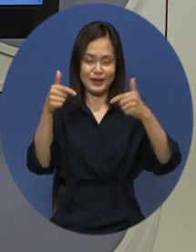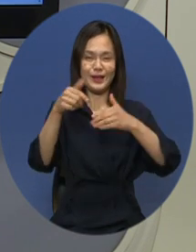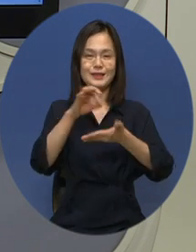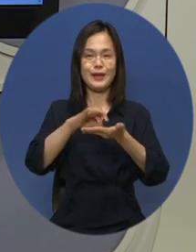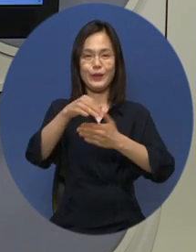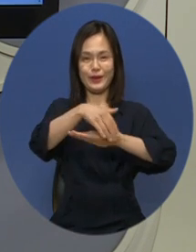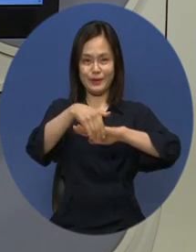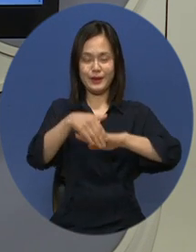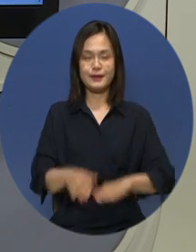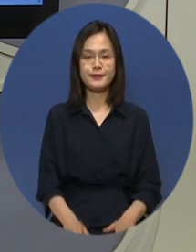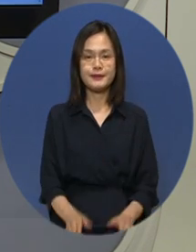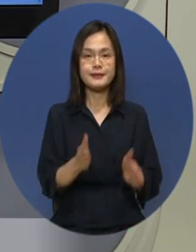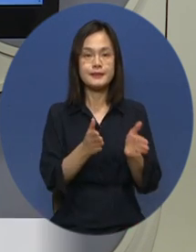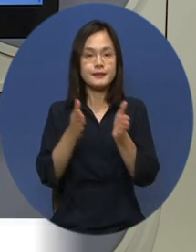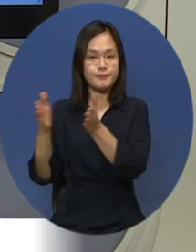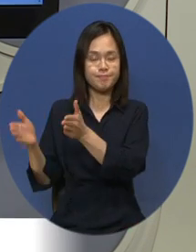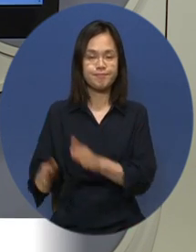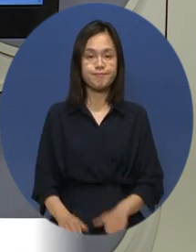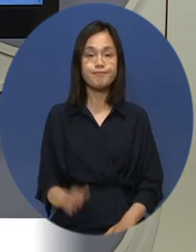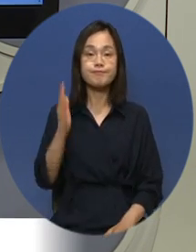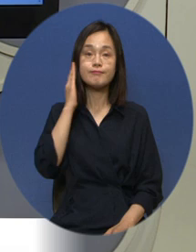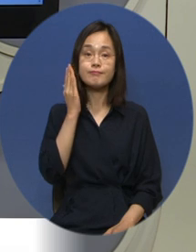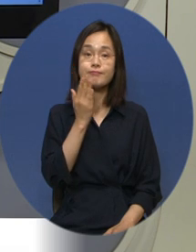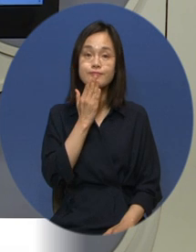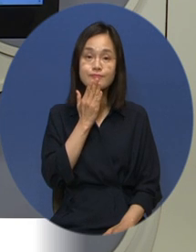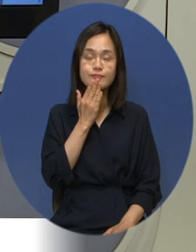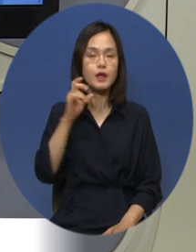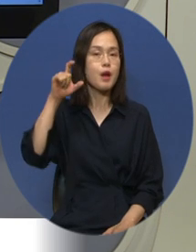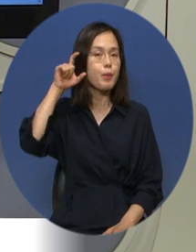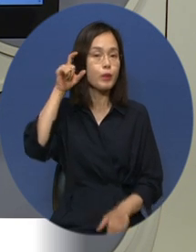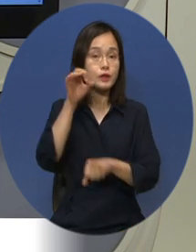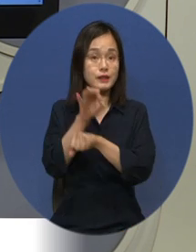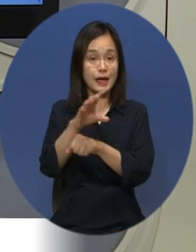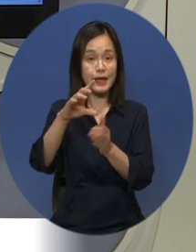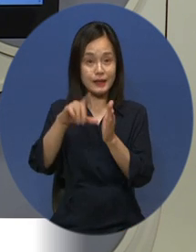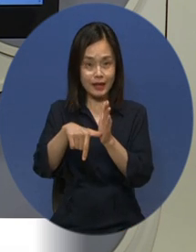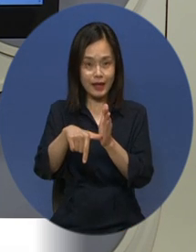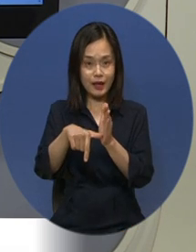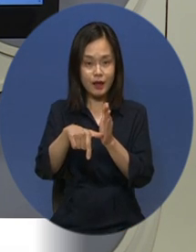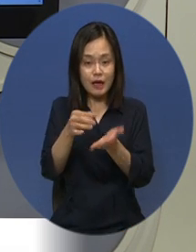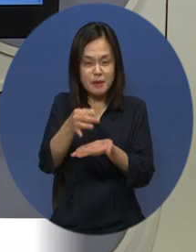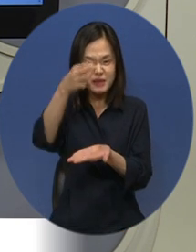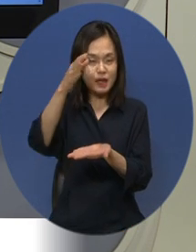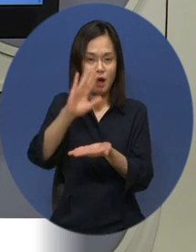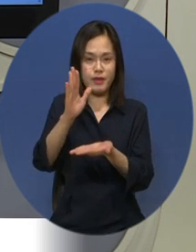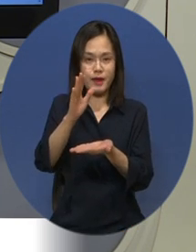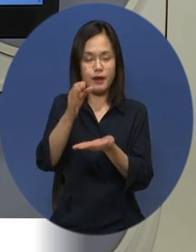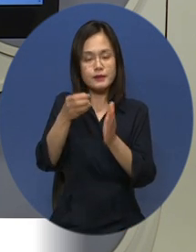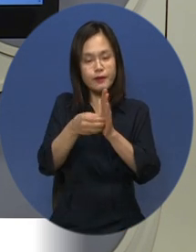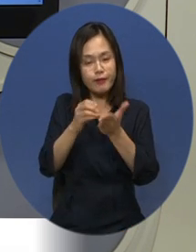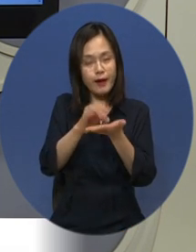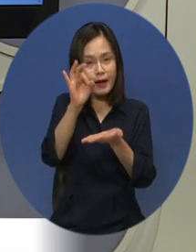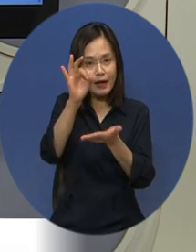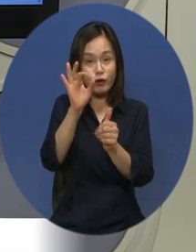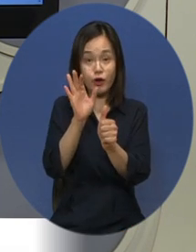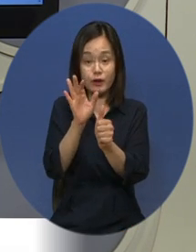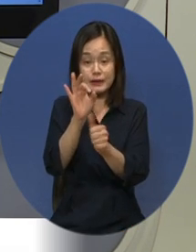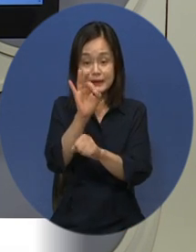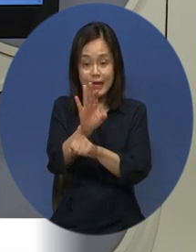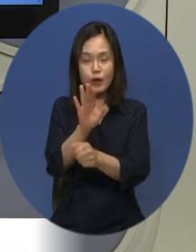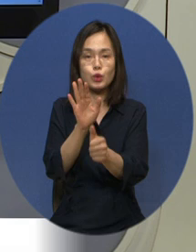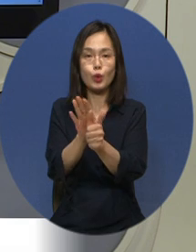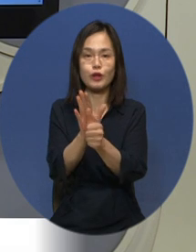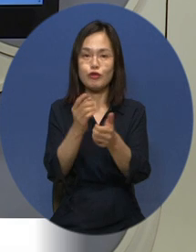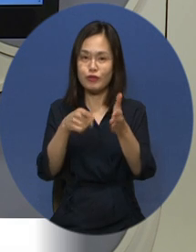다음 소식입니다 청각장애인 에게 양질의 보청기를 적정 가격에 제공하기 위한 제품별 가격